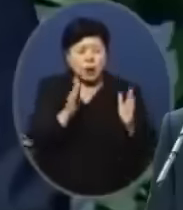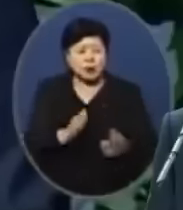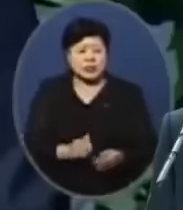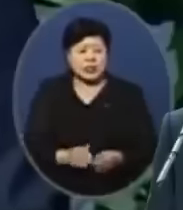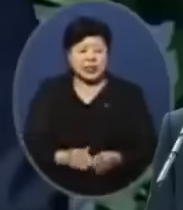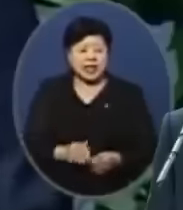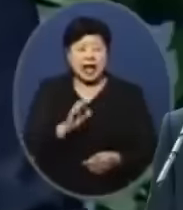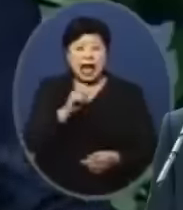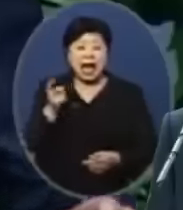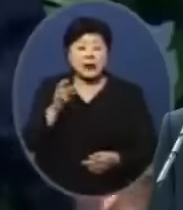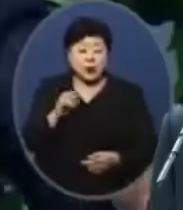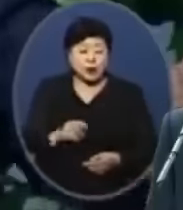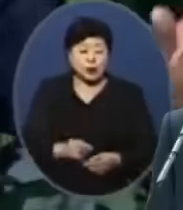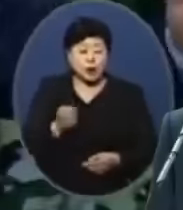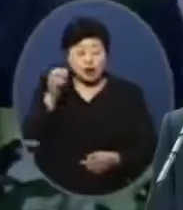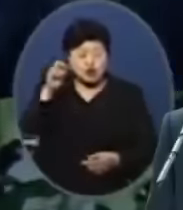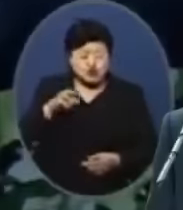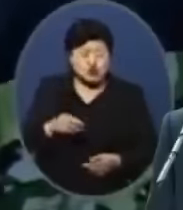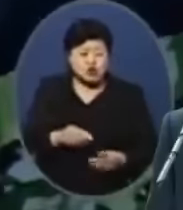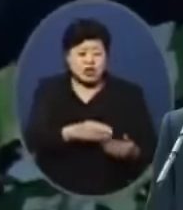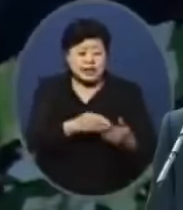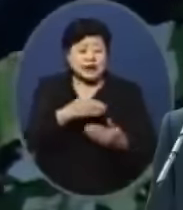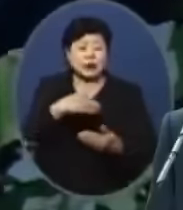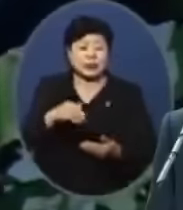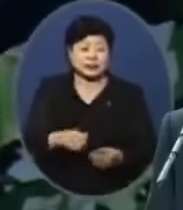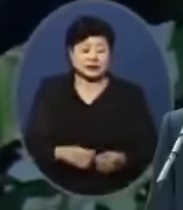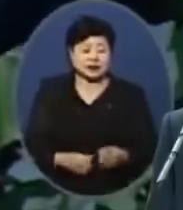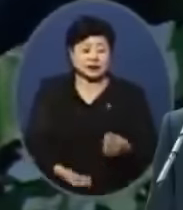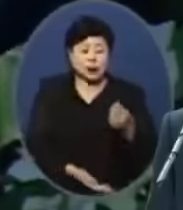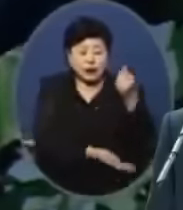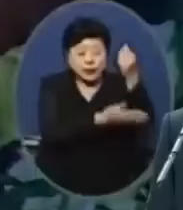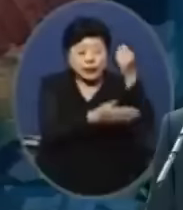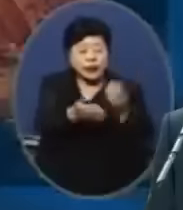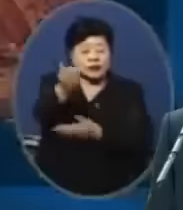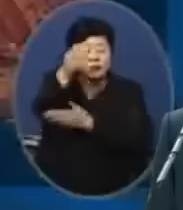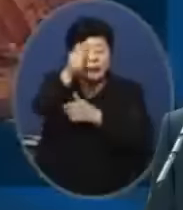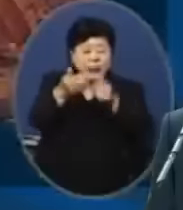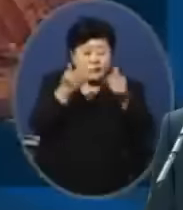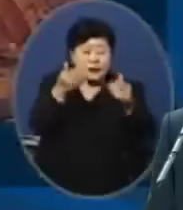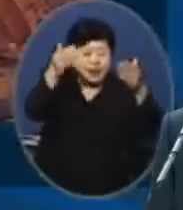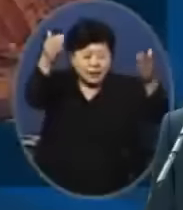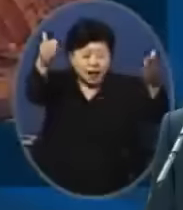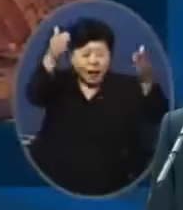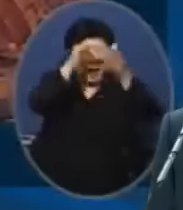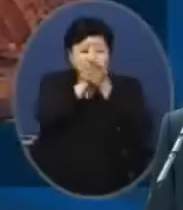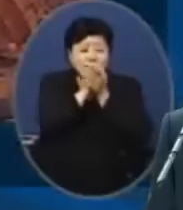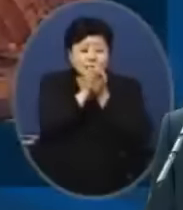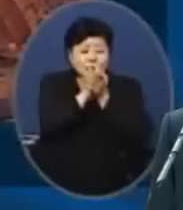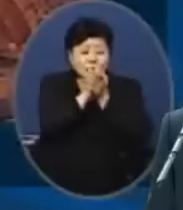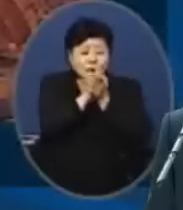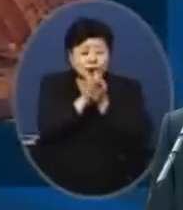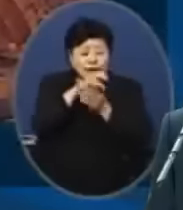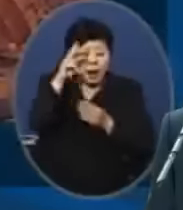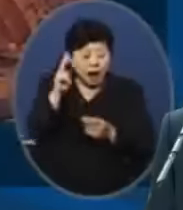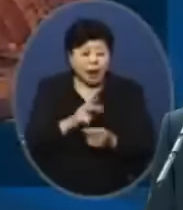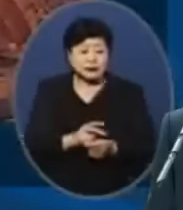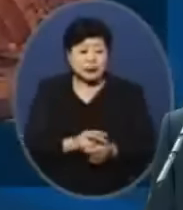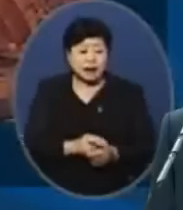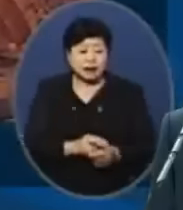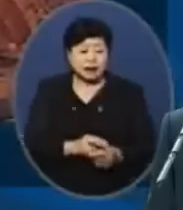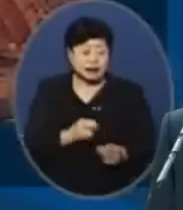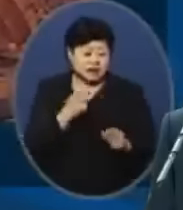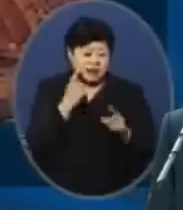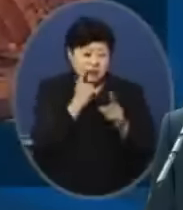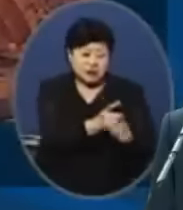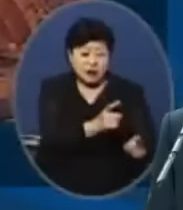후를 데리고 올라가서 전쟁 밑을 내다보면서 손을 들고 하나님 옆에 기도하고 있으면 순식간에 전세가